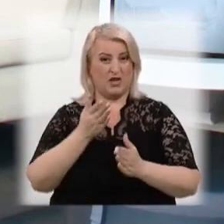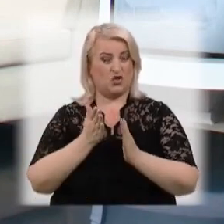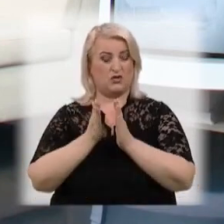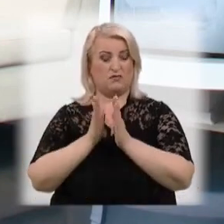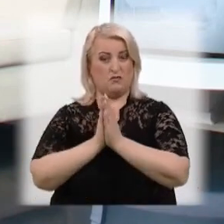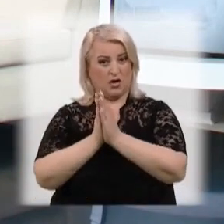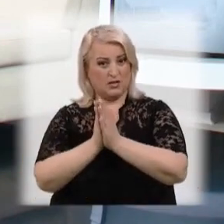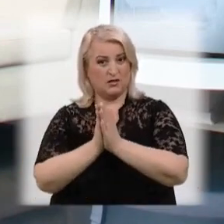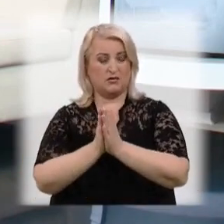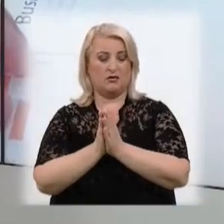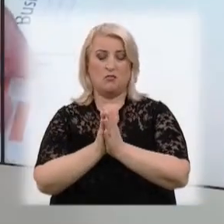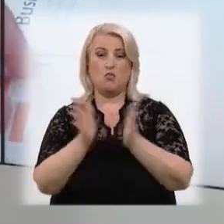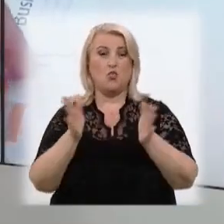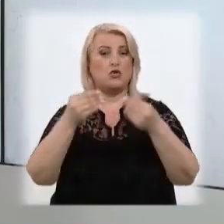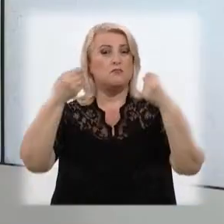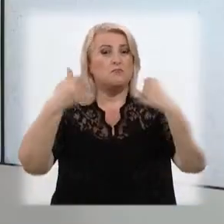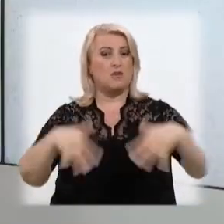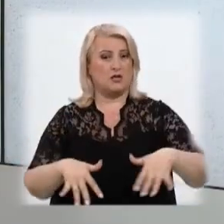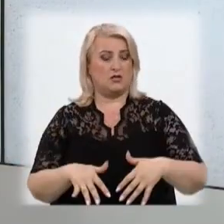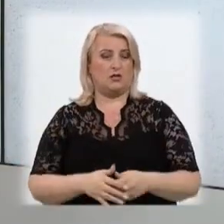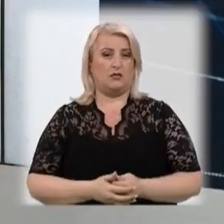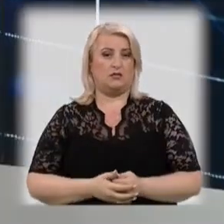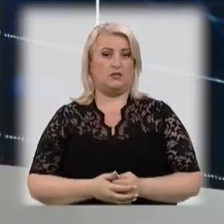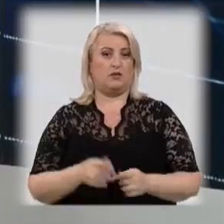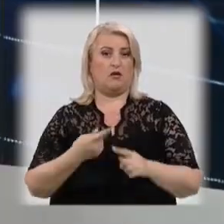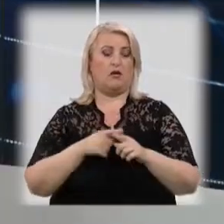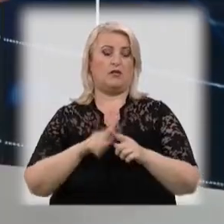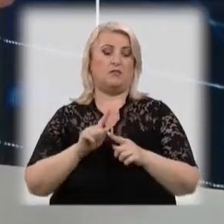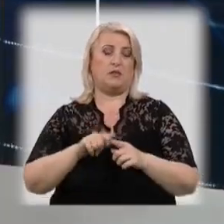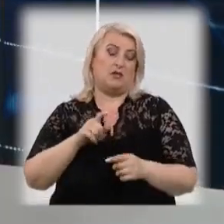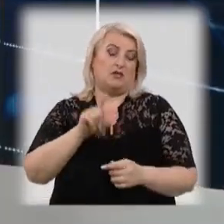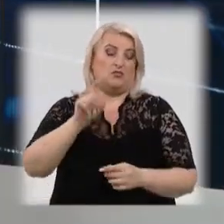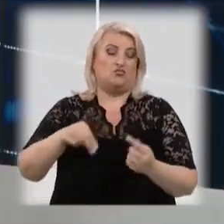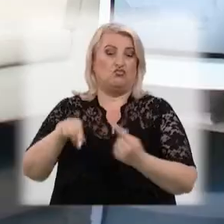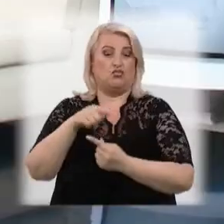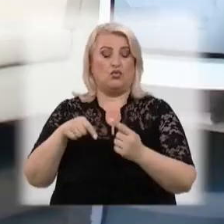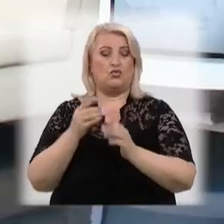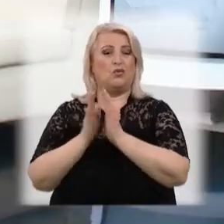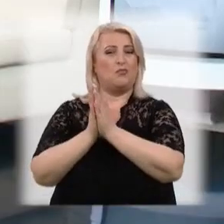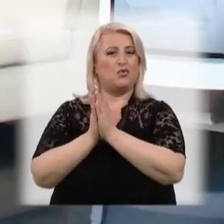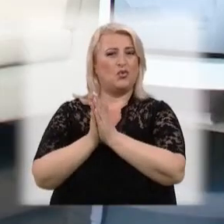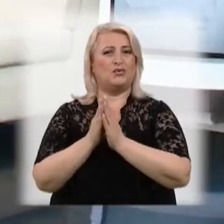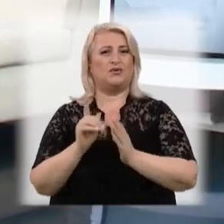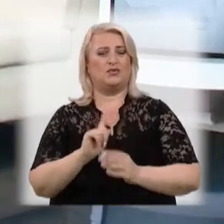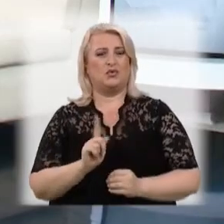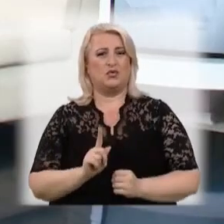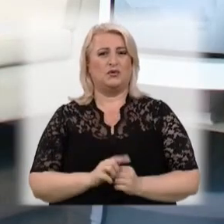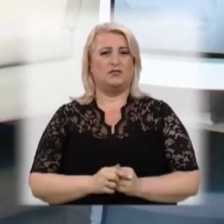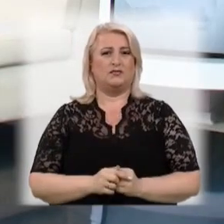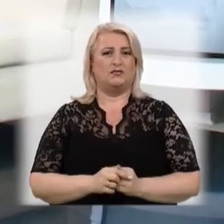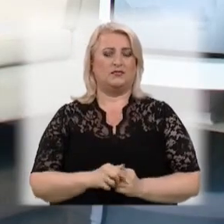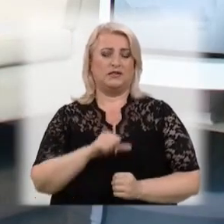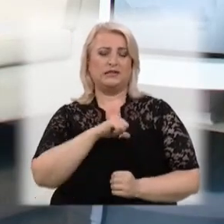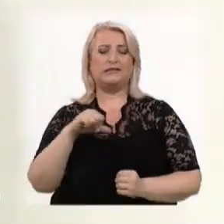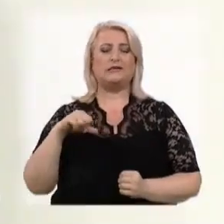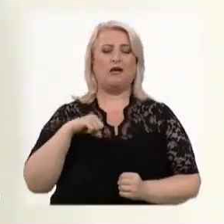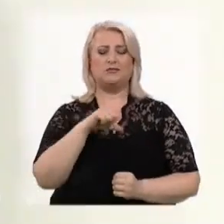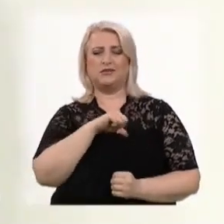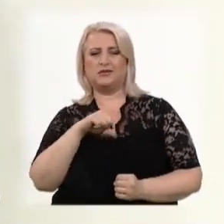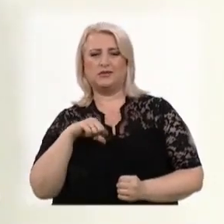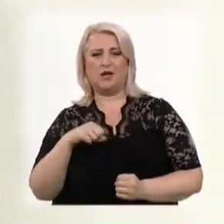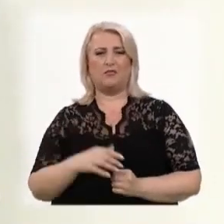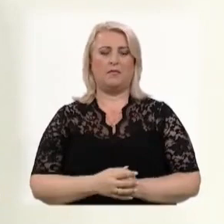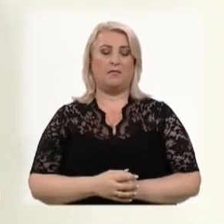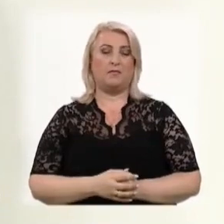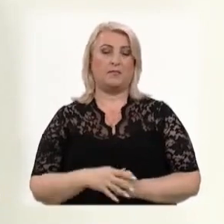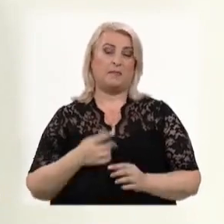mai mult Aveți despre antreprenor care se mișcă de la social media angaja de la Jackson airwaves cu el înțelege și atunci